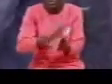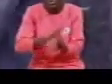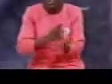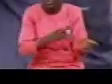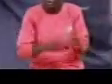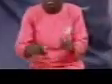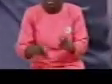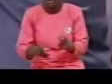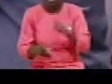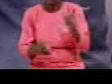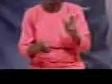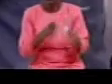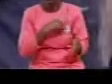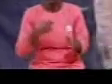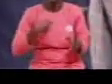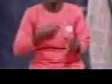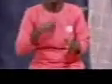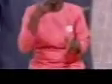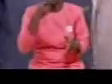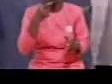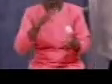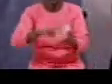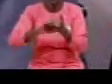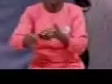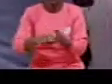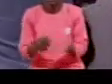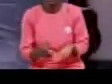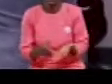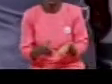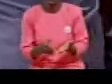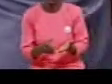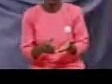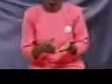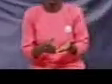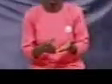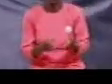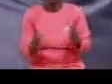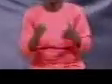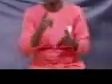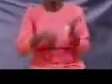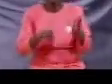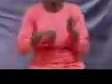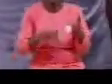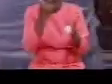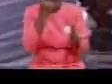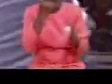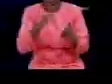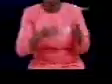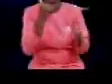حالا وهنقول كمان مبروك اه استاذ ماجد مالك شد حيلك اه